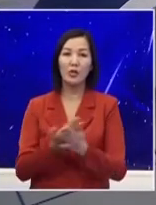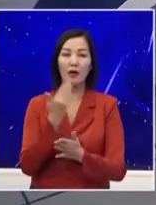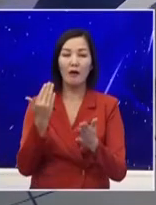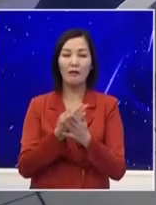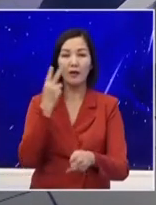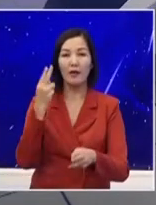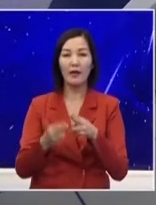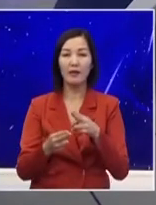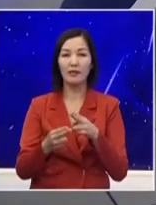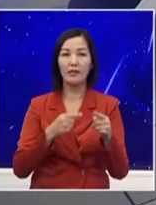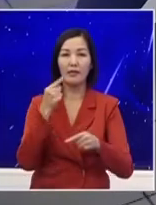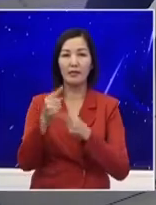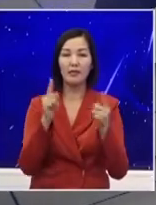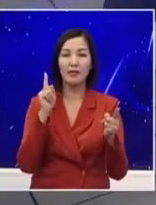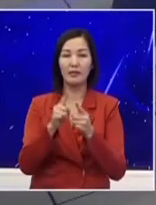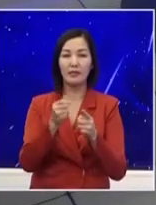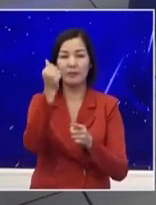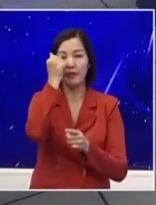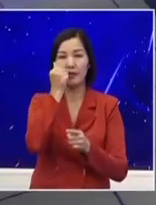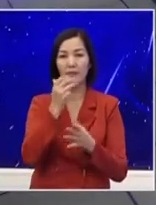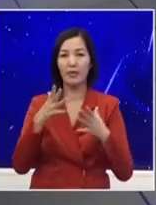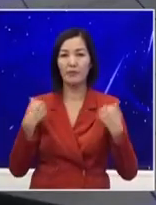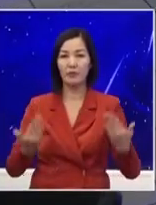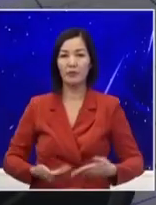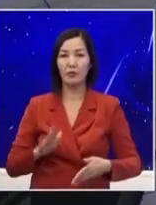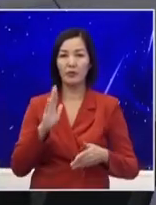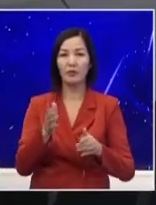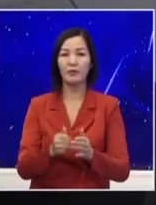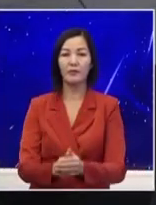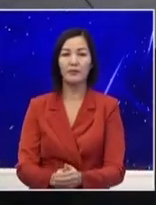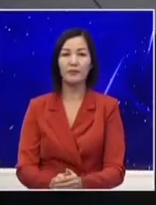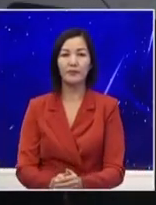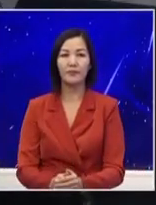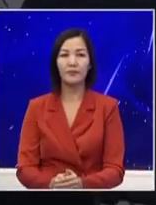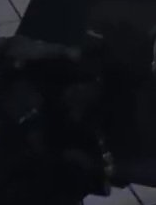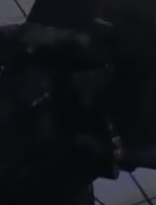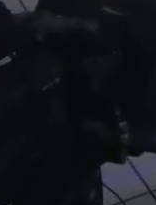бүгінге келіп түскен ақпараттар легі осындай. Назарларыңызға рахмет. Аман болыңыз.